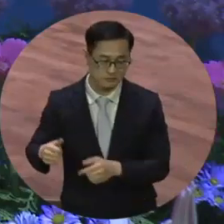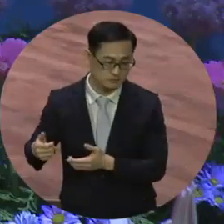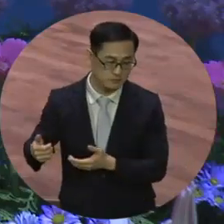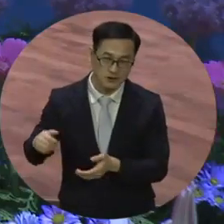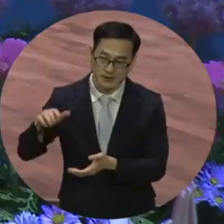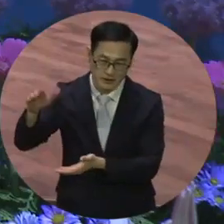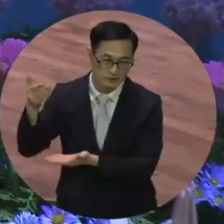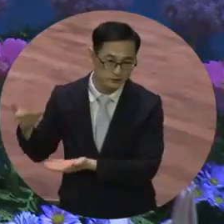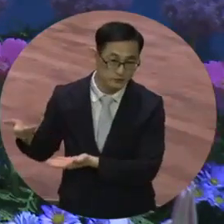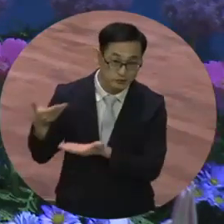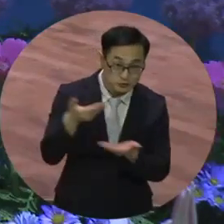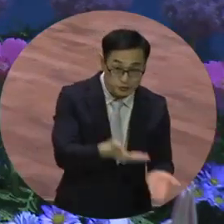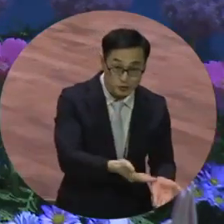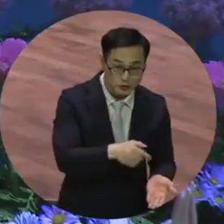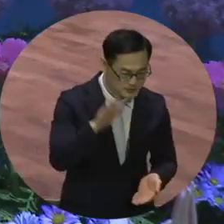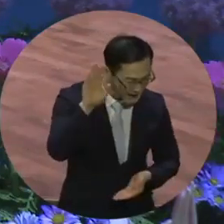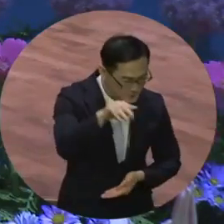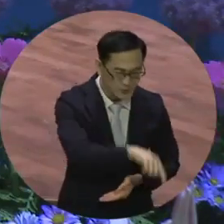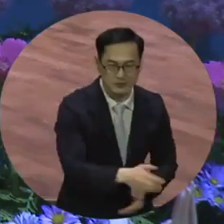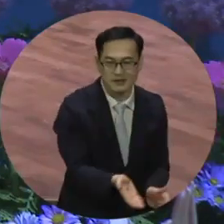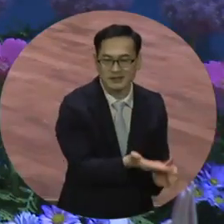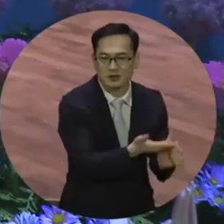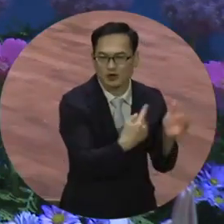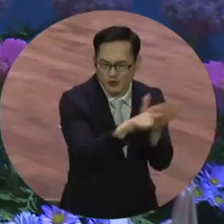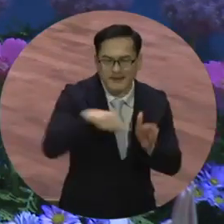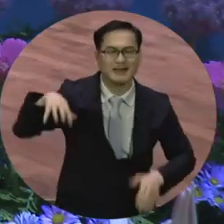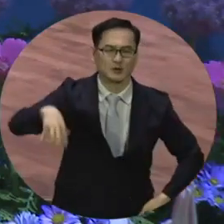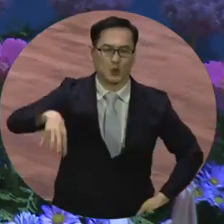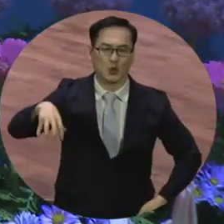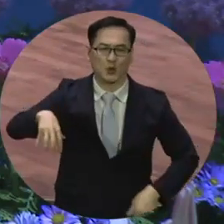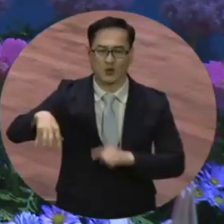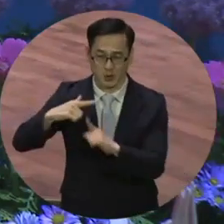세워가는 씨앗이 되기 때문에 그렇다.